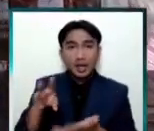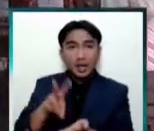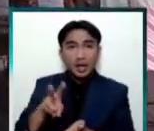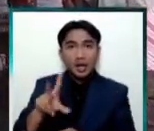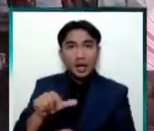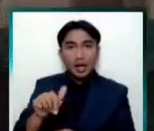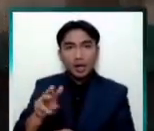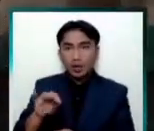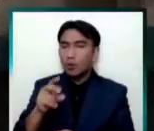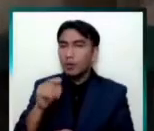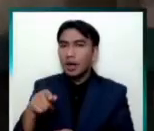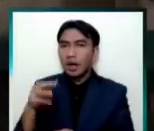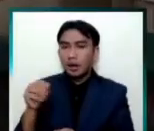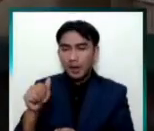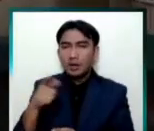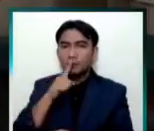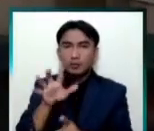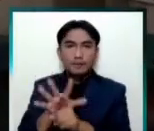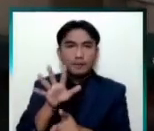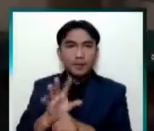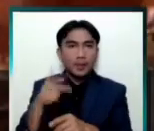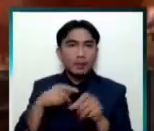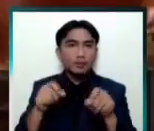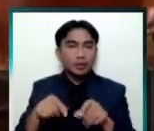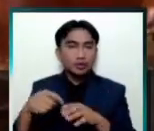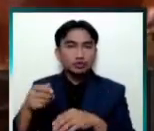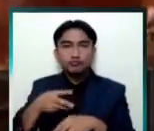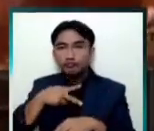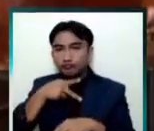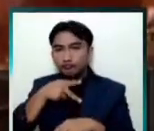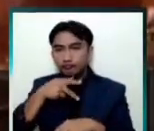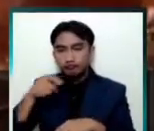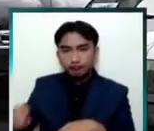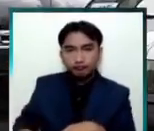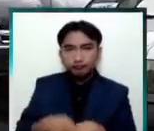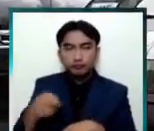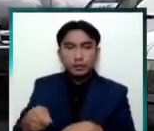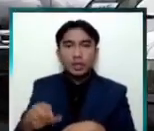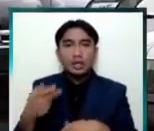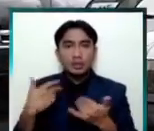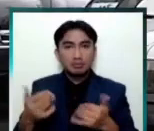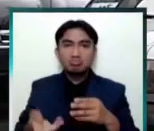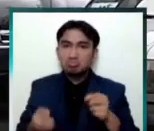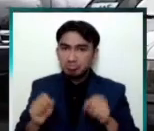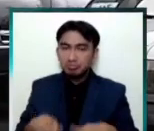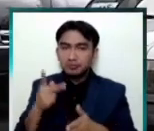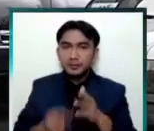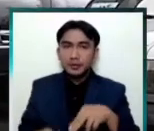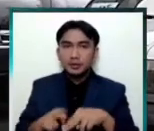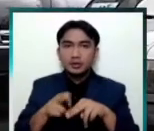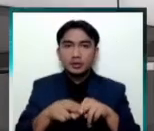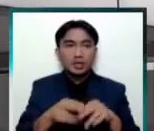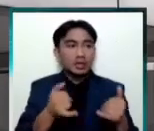of the Philippines. Posible raw magtaas ng ilang daang piso ngayong buwan. Nagabiso na rin ng price increase. Sa Department of Trade